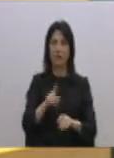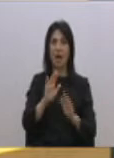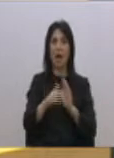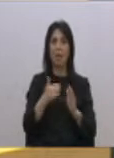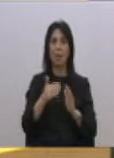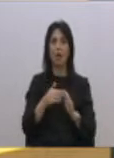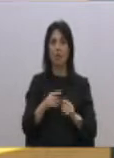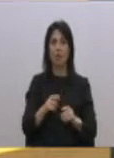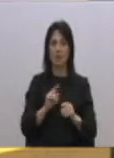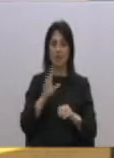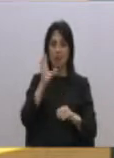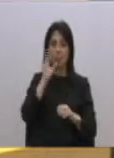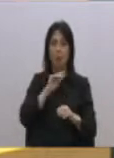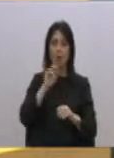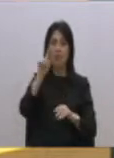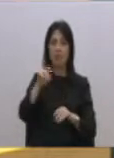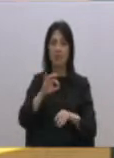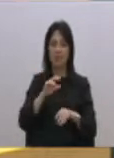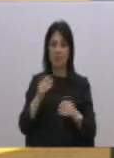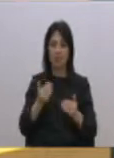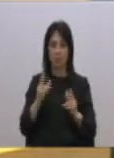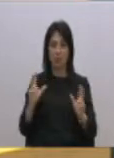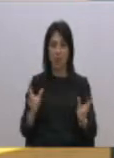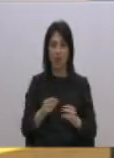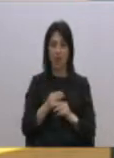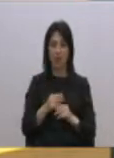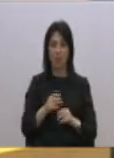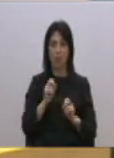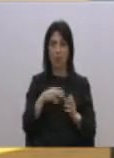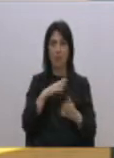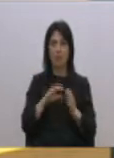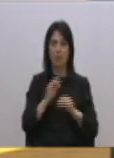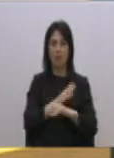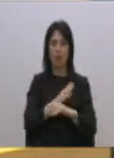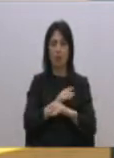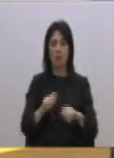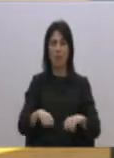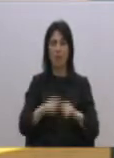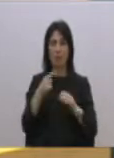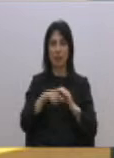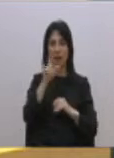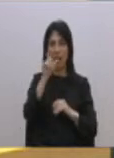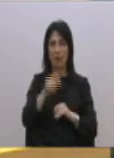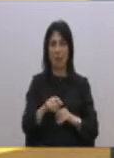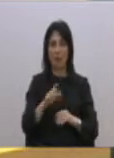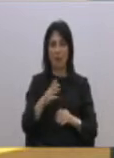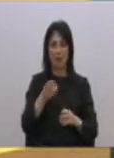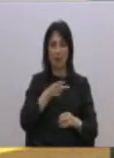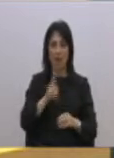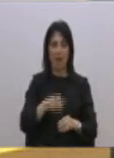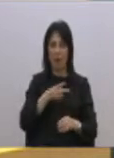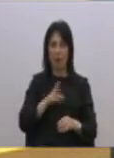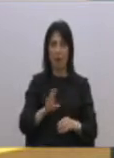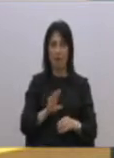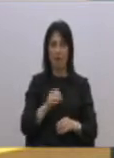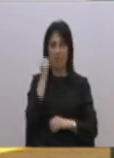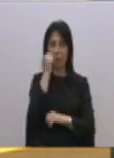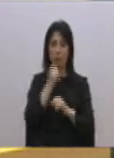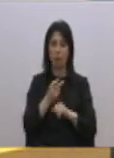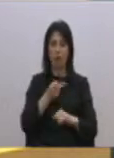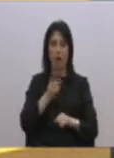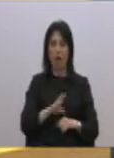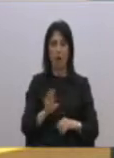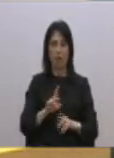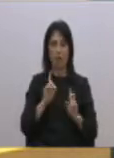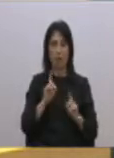გამოძახებას, მიუსწროს პაციენტს და სიცოცხლე გადაარჩინოს. რომ უსაფრთხოების ნორმების დარღვევის გამო ადამიანები არიხოცებოდნენ, მუშები არიხოცებოდნენ